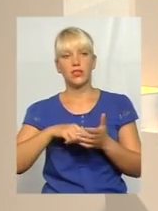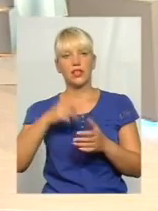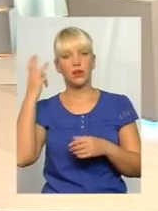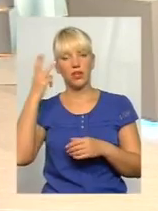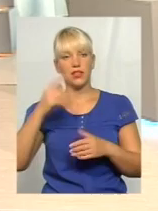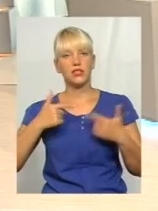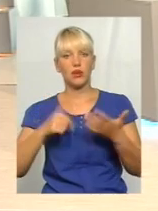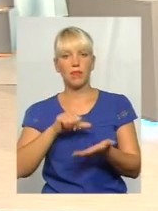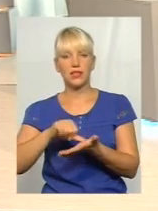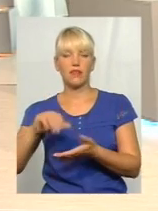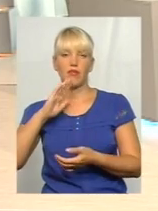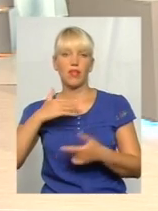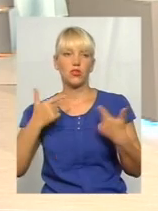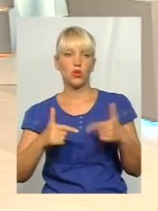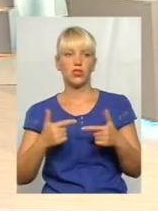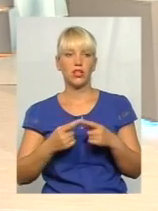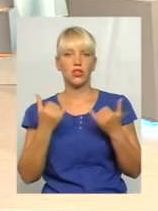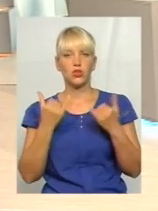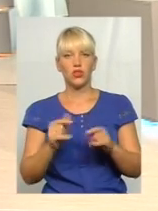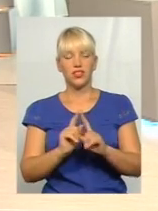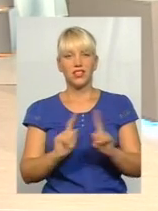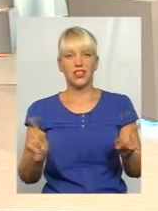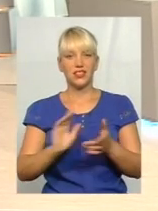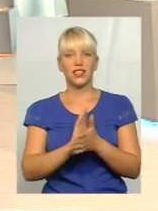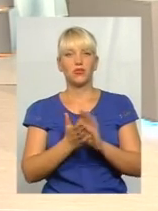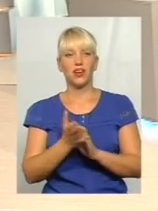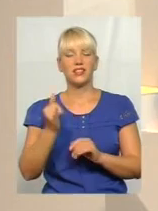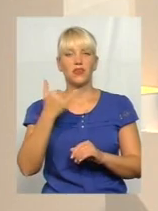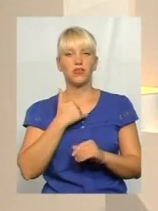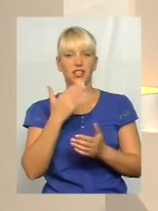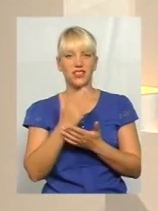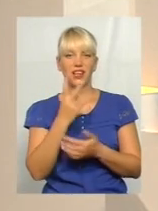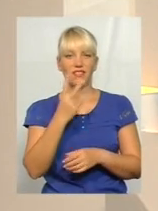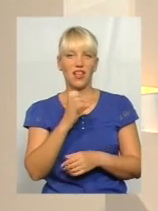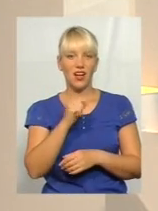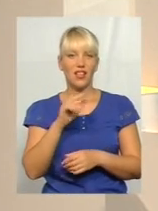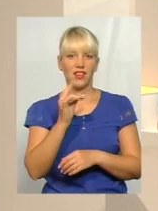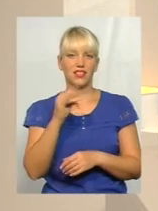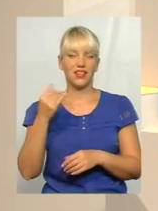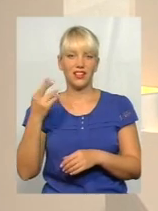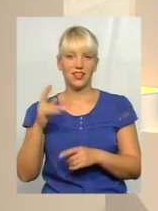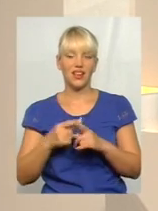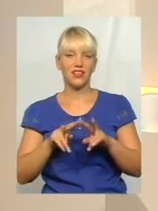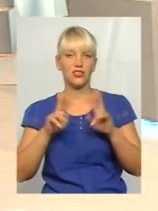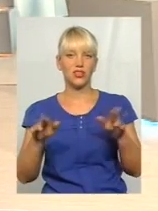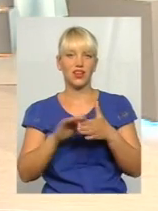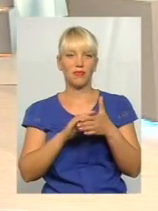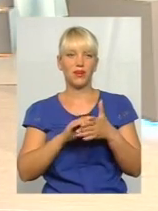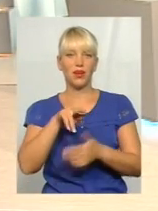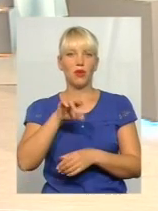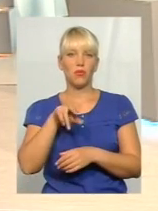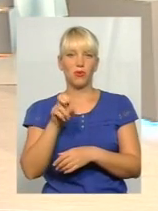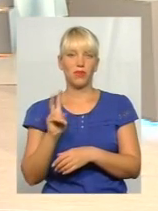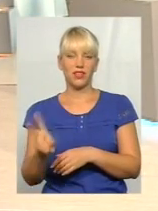наших гостей у нас сьогодні така трошечки неординарна ситуація по гостям в нас є два Андрія і обидва з однаковим прізвищем